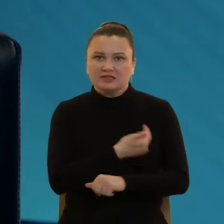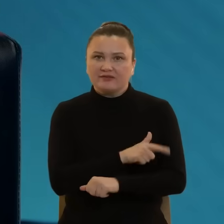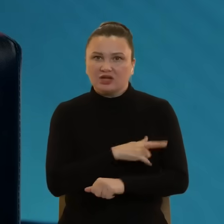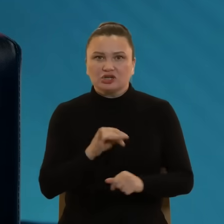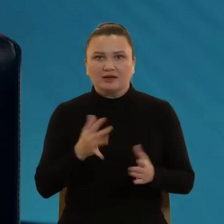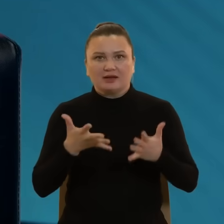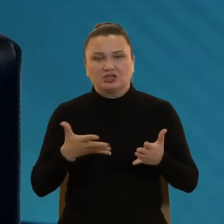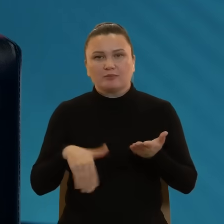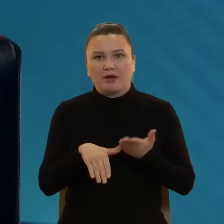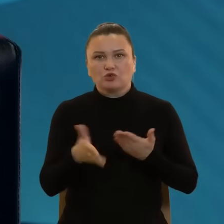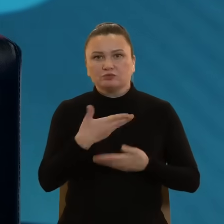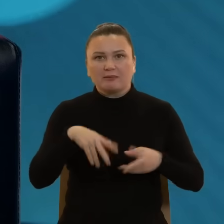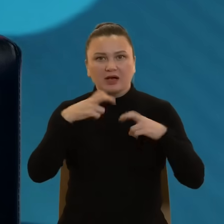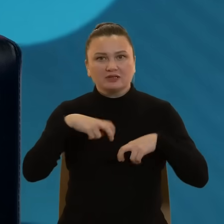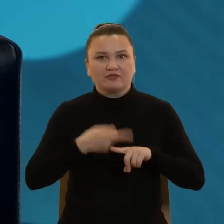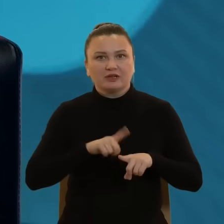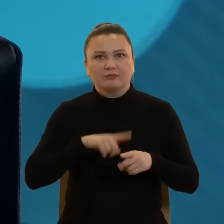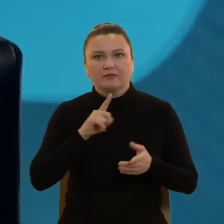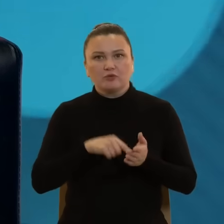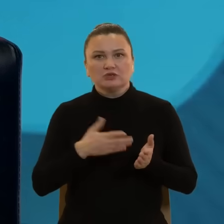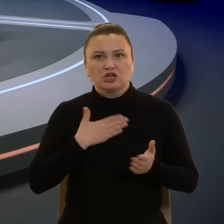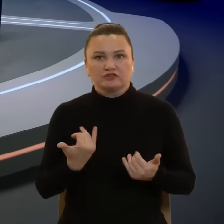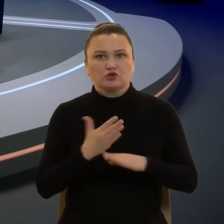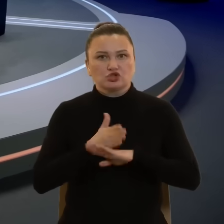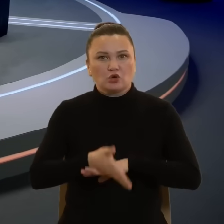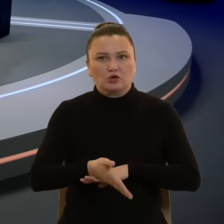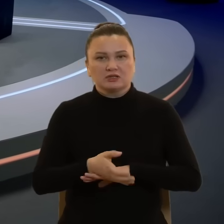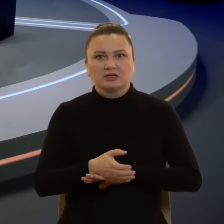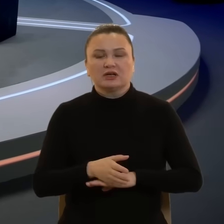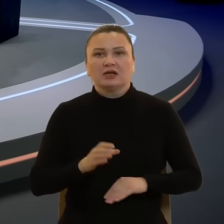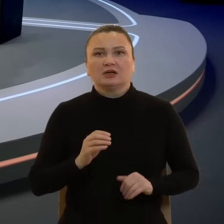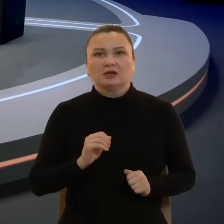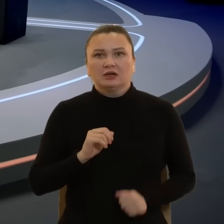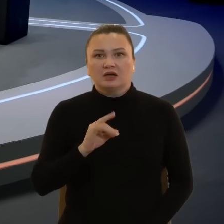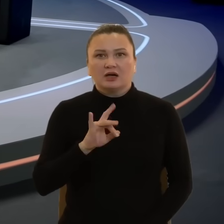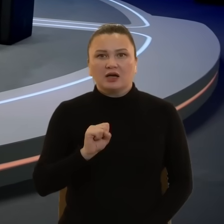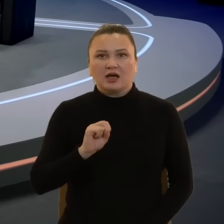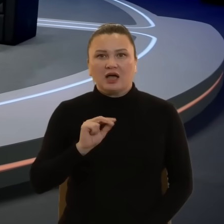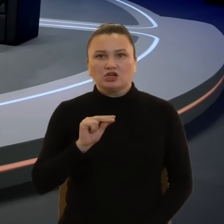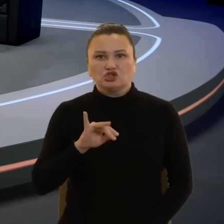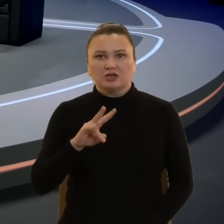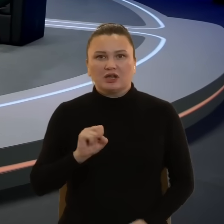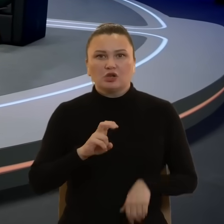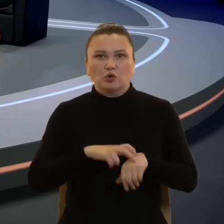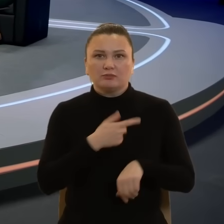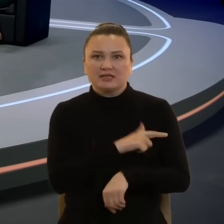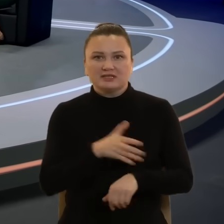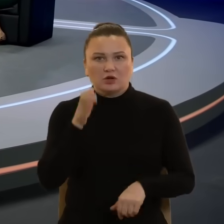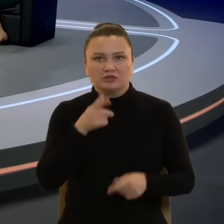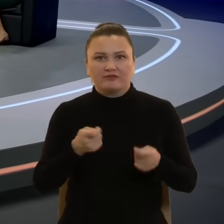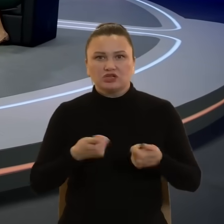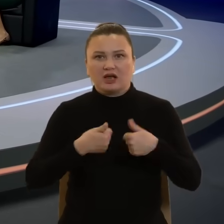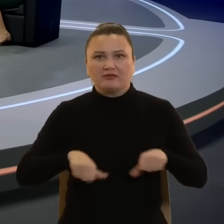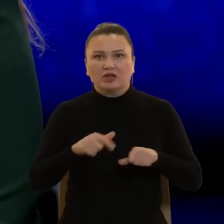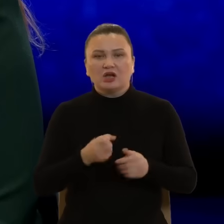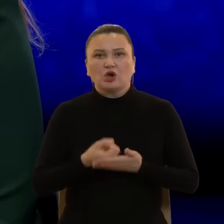и, конечно же, поможет нам разобраться в этом наша сегодняшняя гостья. Светлана Александровна Рачина, доктор медицинских наук, заведующая